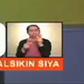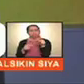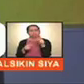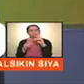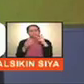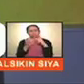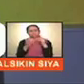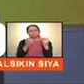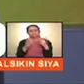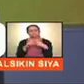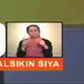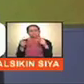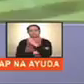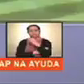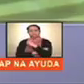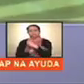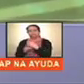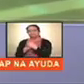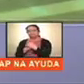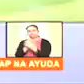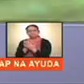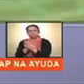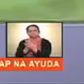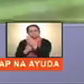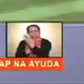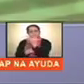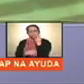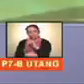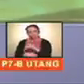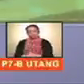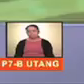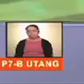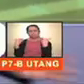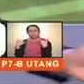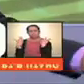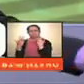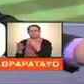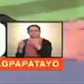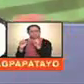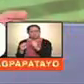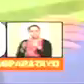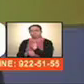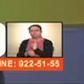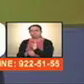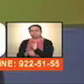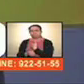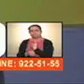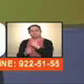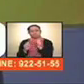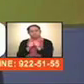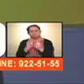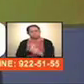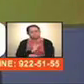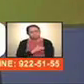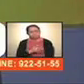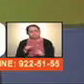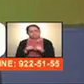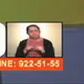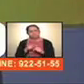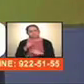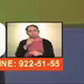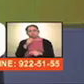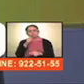mga kagawad na nandun yung anak ko po. Magandang hapon po, Mama Susi. Hello po. Pwede kong mag-usap kayo? Sige. Sobrang masakit bilang